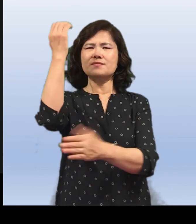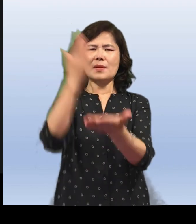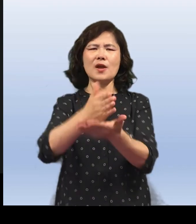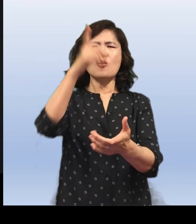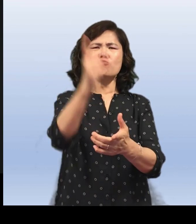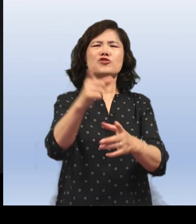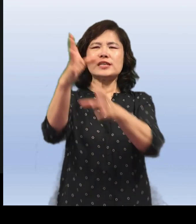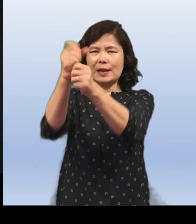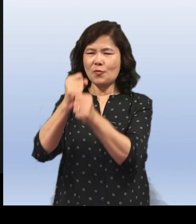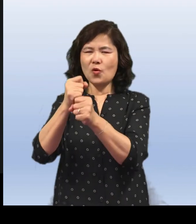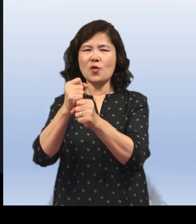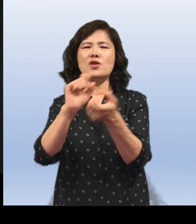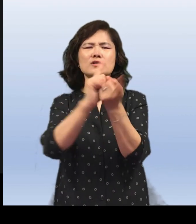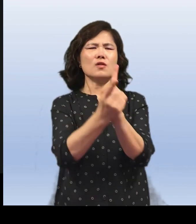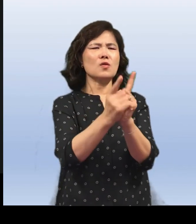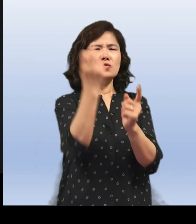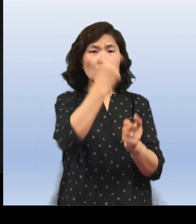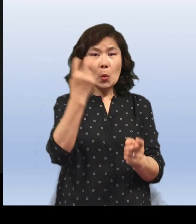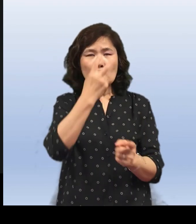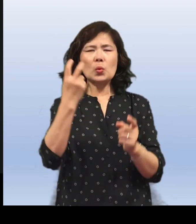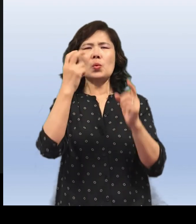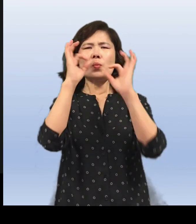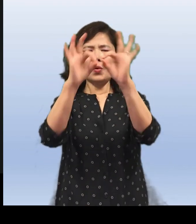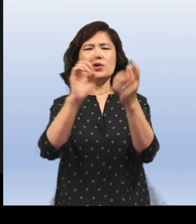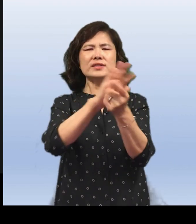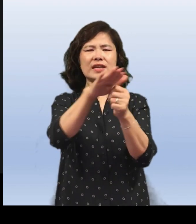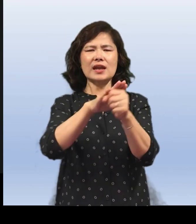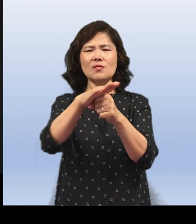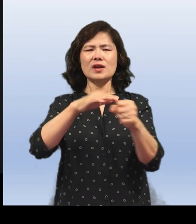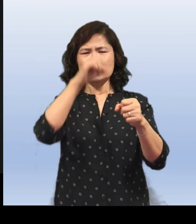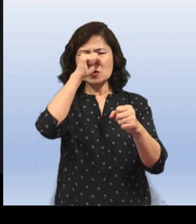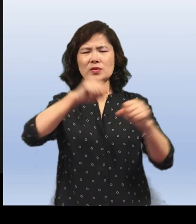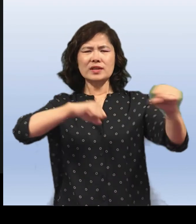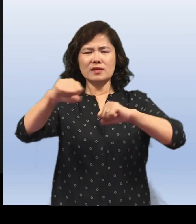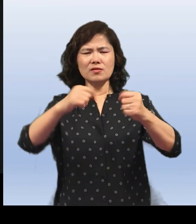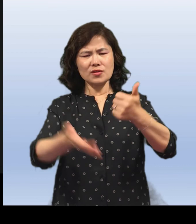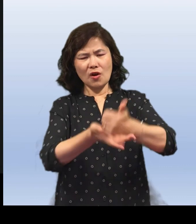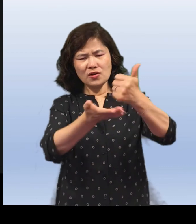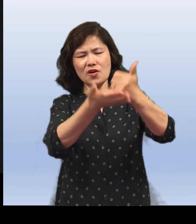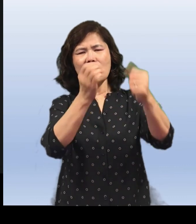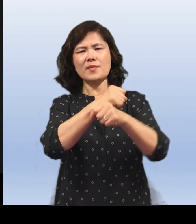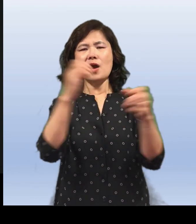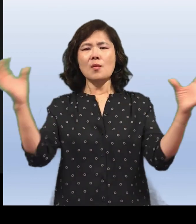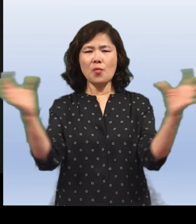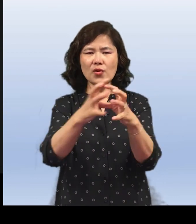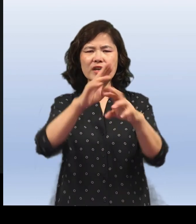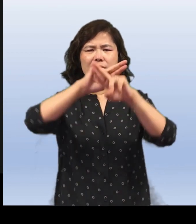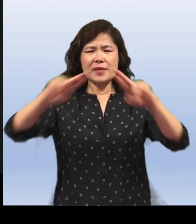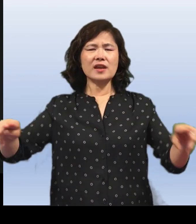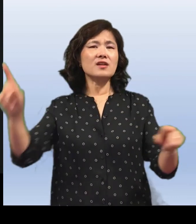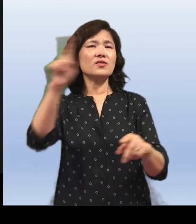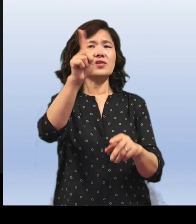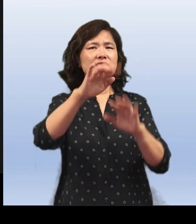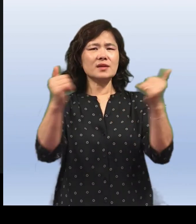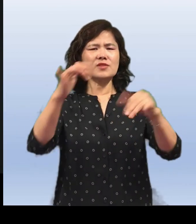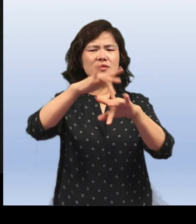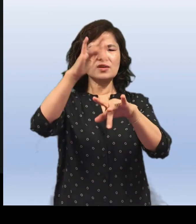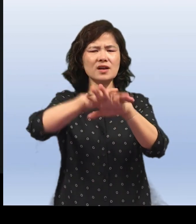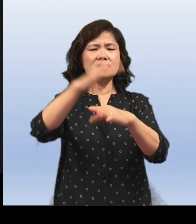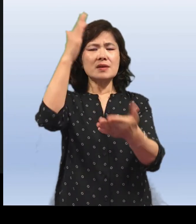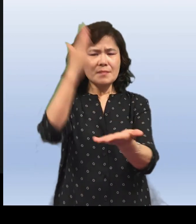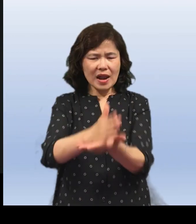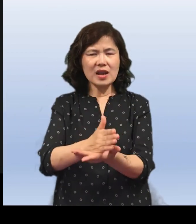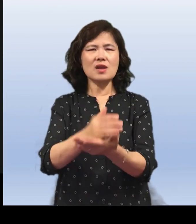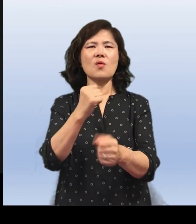굳게 잡고 서로 돌아보아 사랑과 선행으로 격려하며 모이기를 패하는 어떤 사람들의 습관과 같이 하지